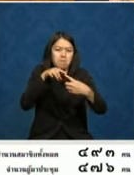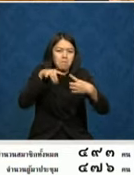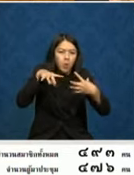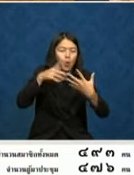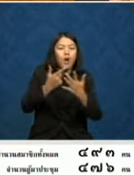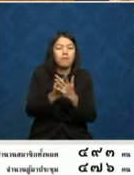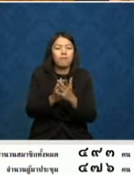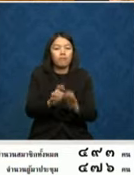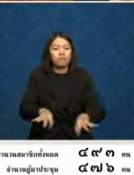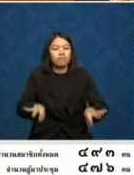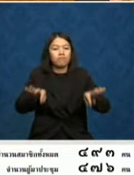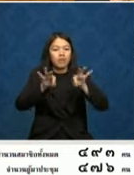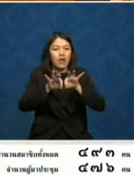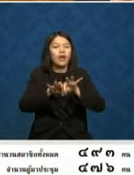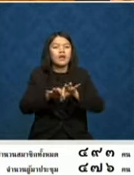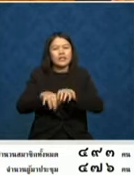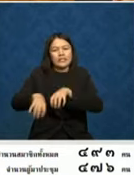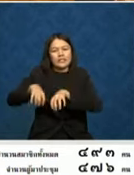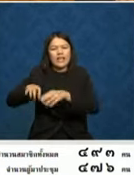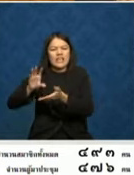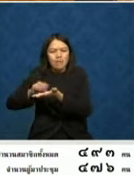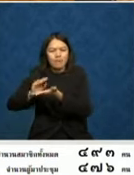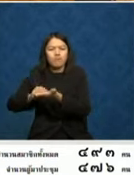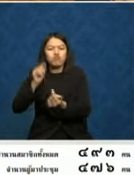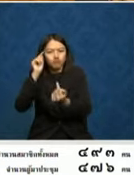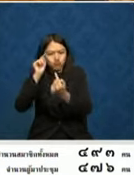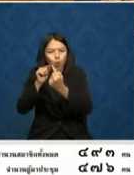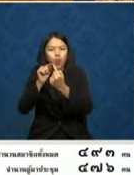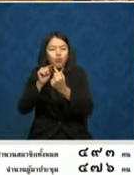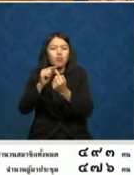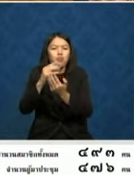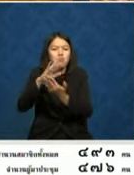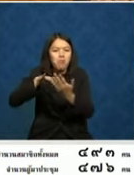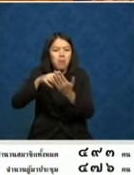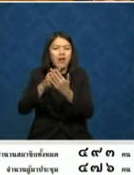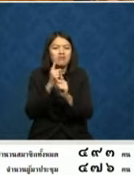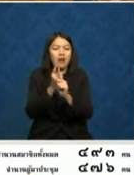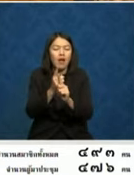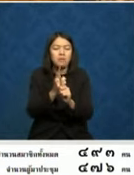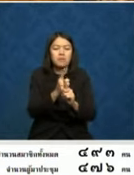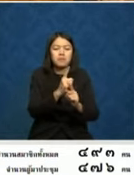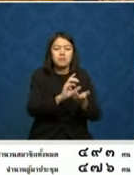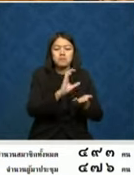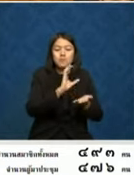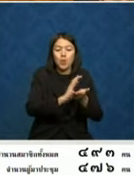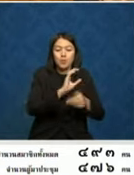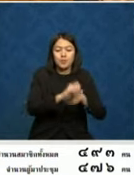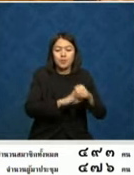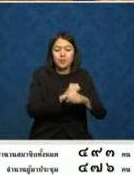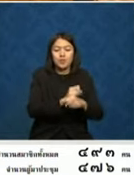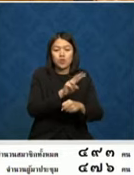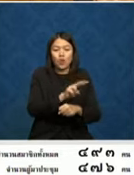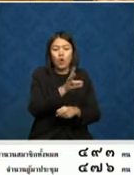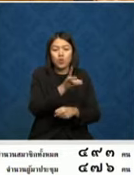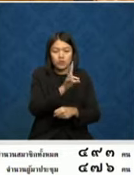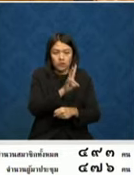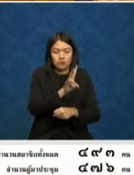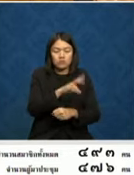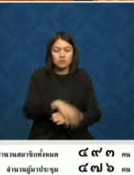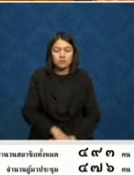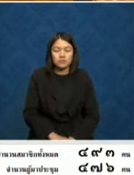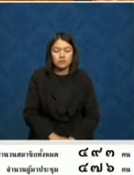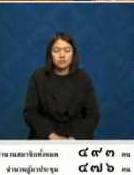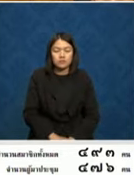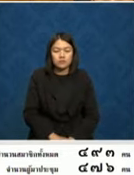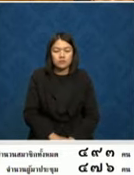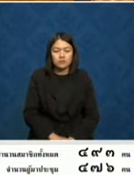เราน่าจะจัดเก็บได้ตามเป้าที่เราได้วางเอาไว้เมื่อตอนต้นปีงบประมาณ2567นะครับ